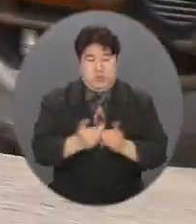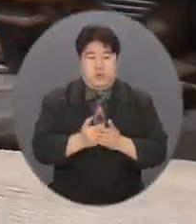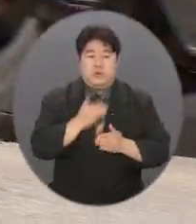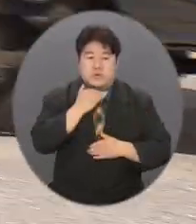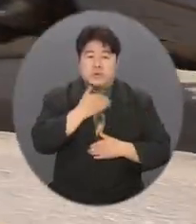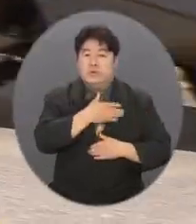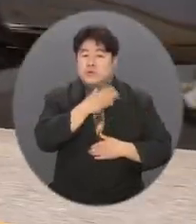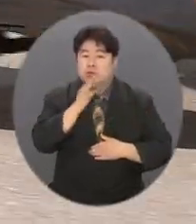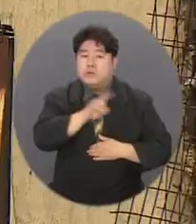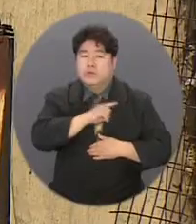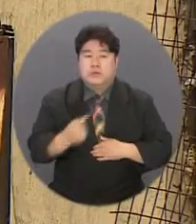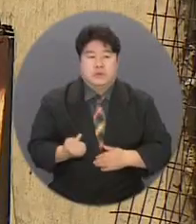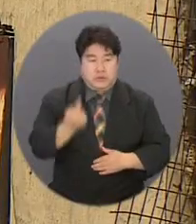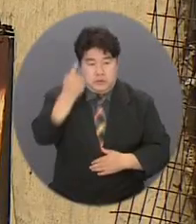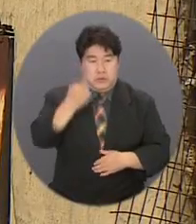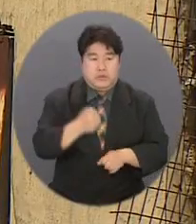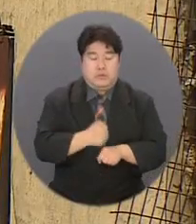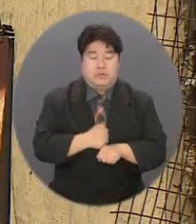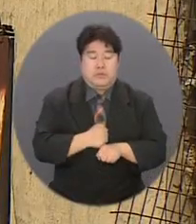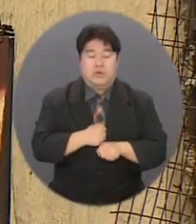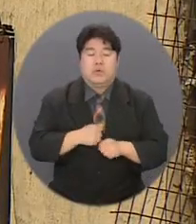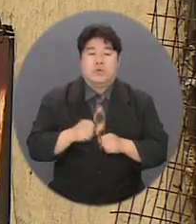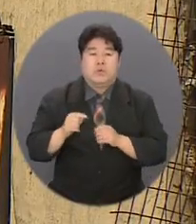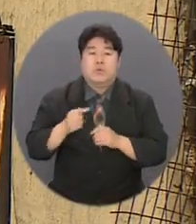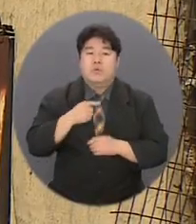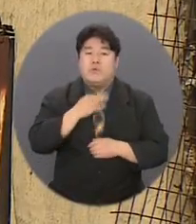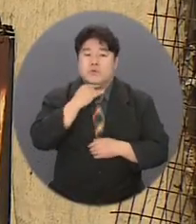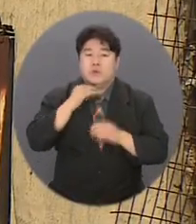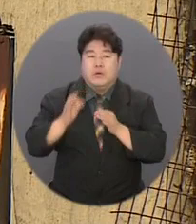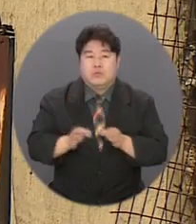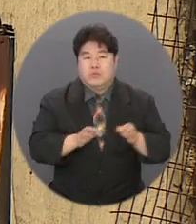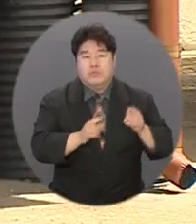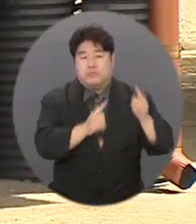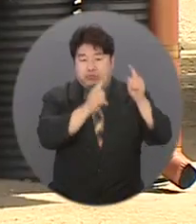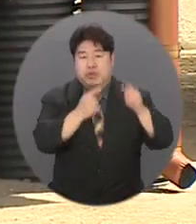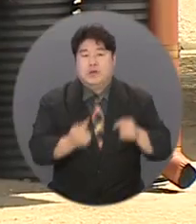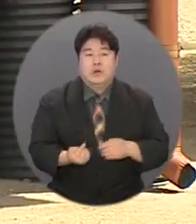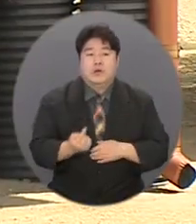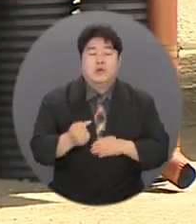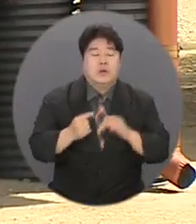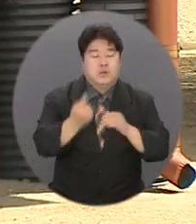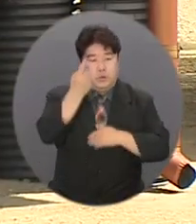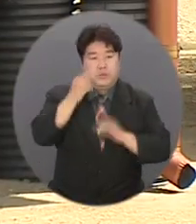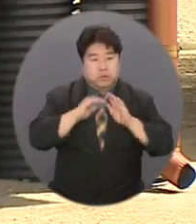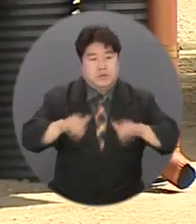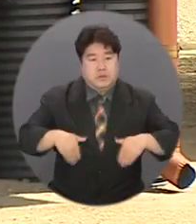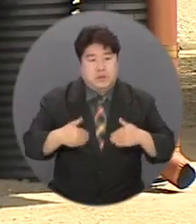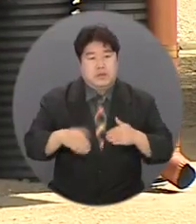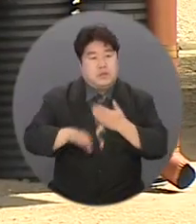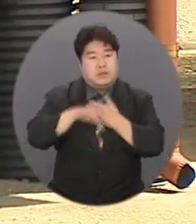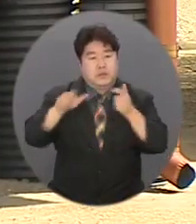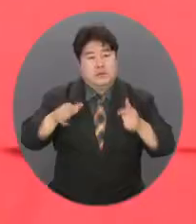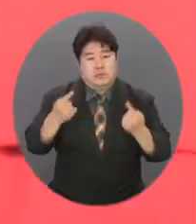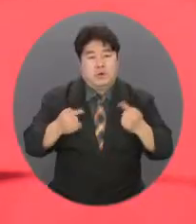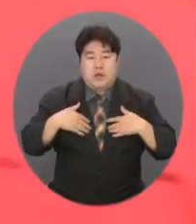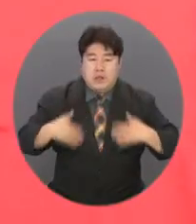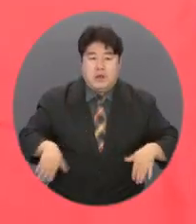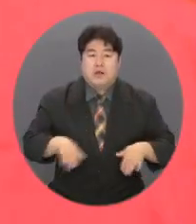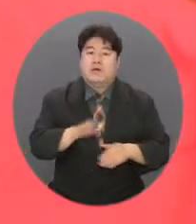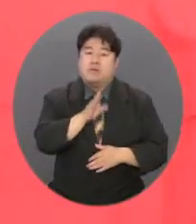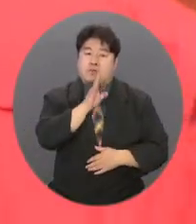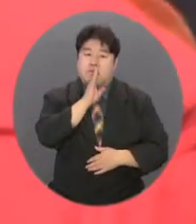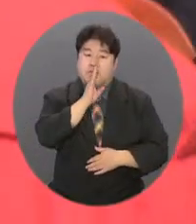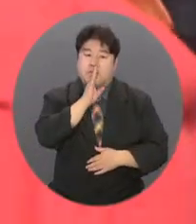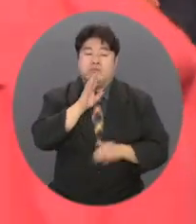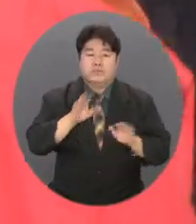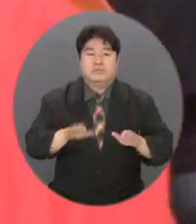노인이 가장 높고 특히 고령화 비율이 높은 전남은 다른 지역보다도 취약한 현실입니다 mbc